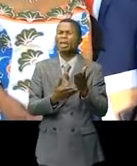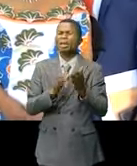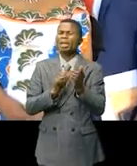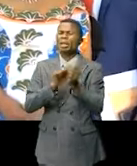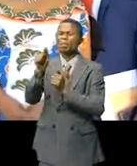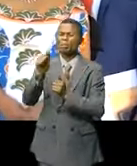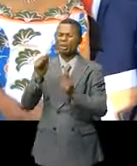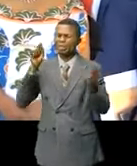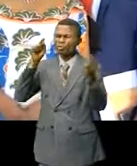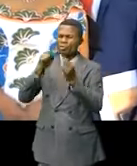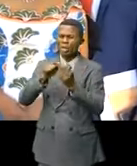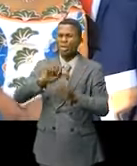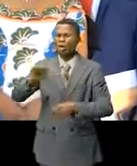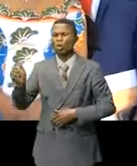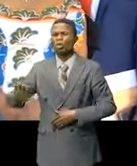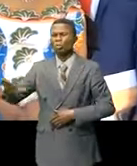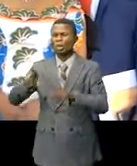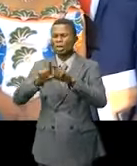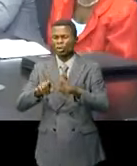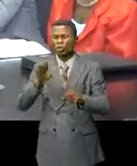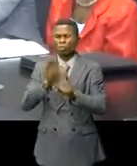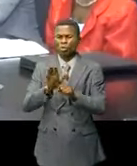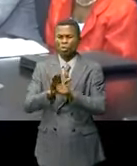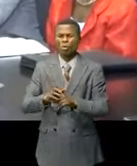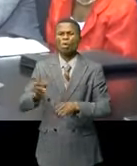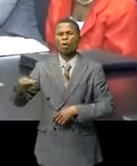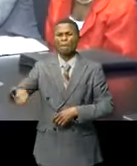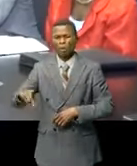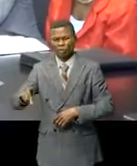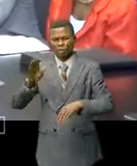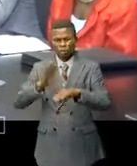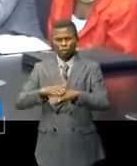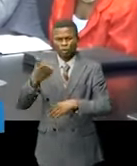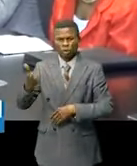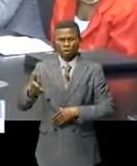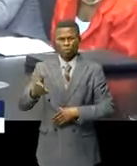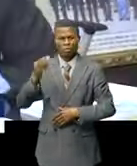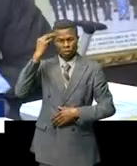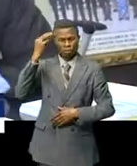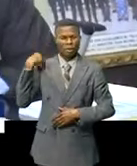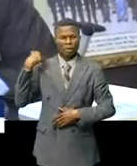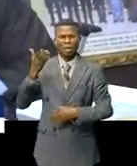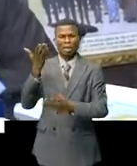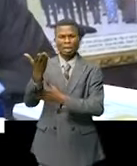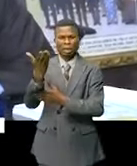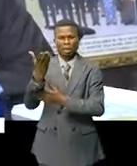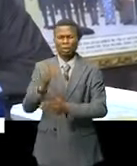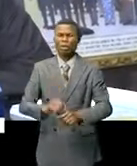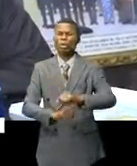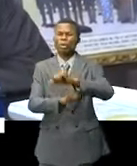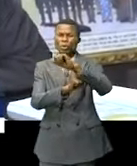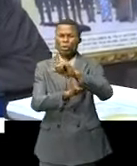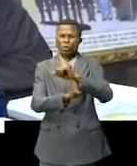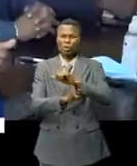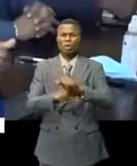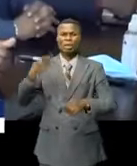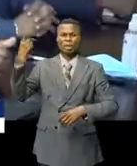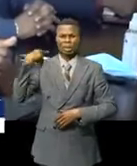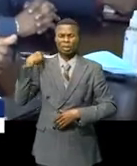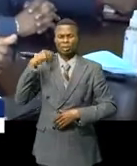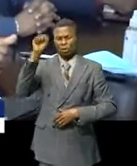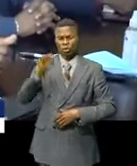et qui partent d'autres provinces et toutes vont passer par Bukavu. Le ministre d'État des ITP a sollicité l'accompagnement des élus du